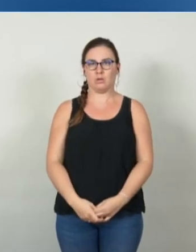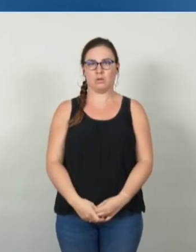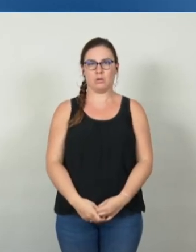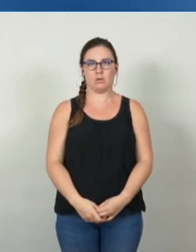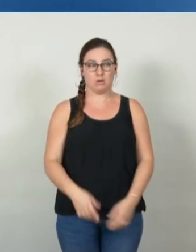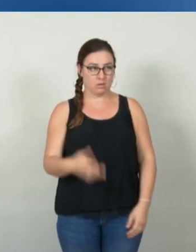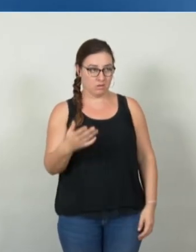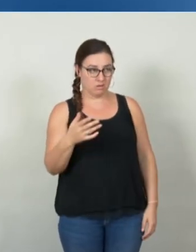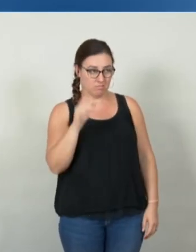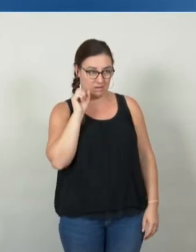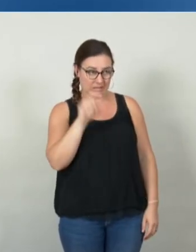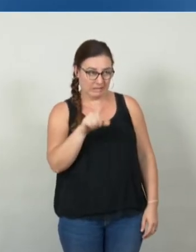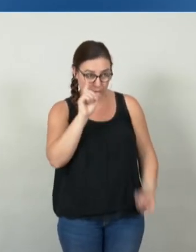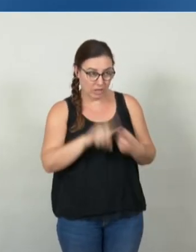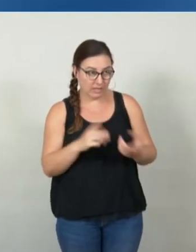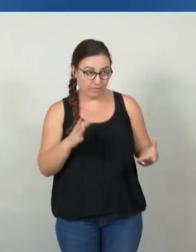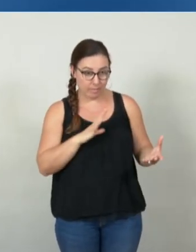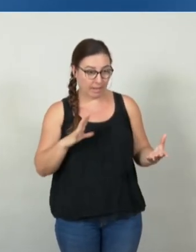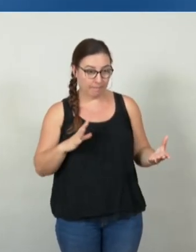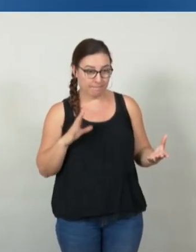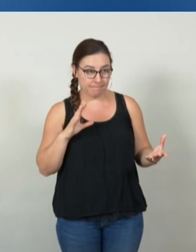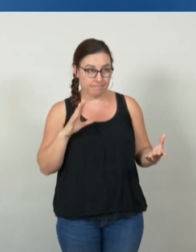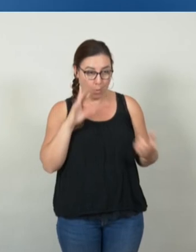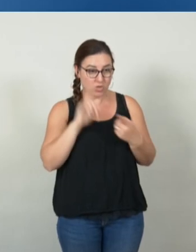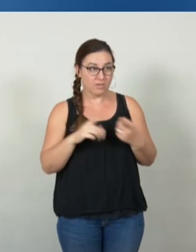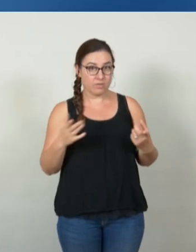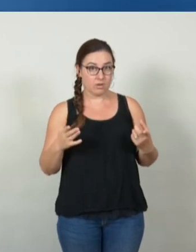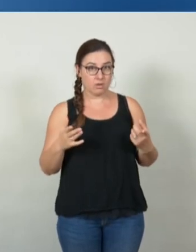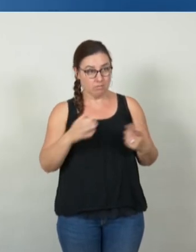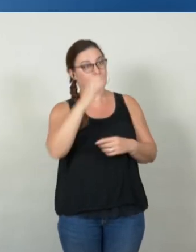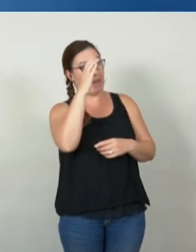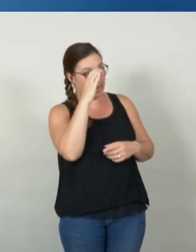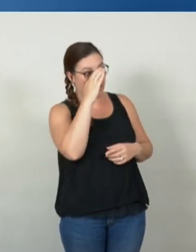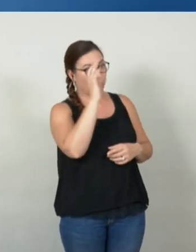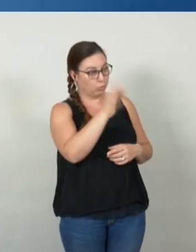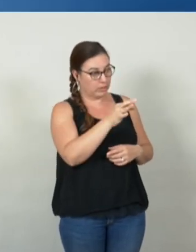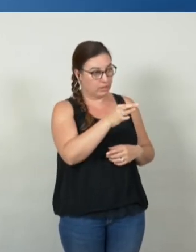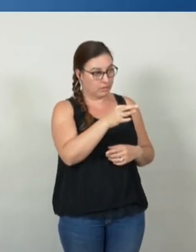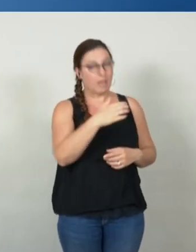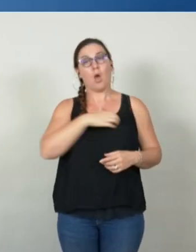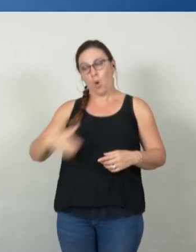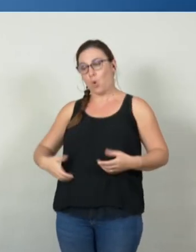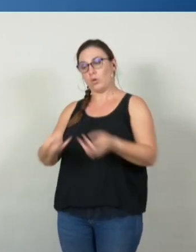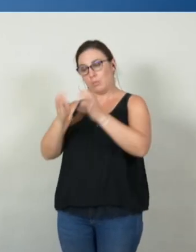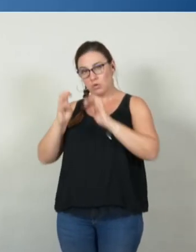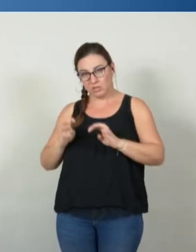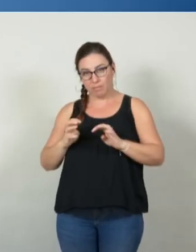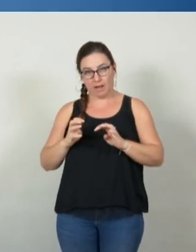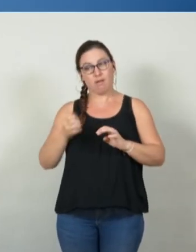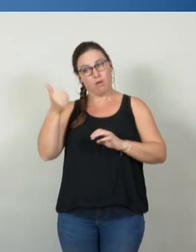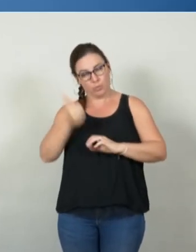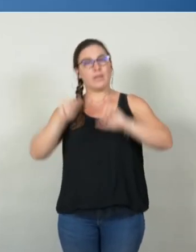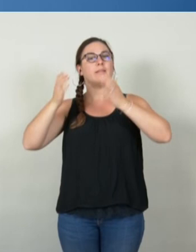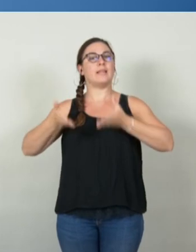le principe madame Bauer c'est qui il est pris en compte mais le conseil municipal est souverain et c'est bien vous